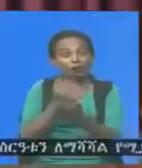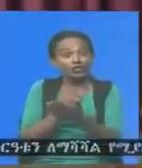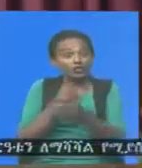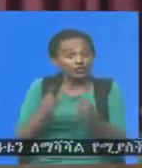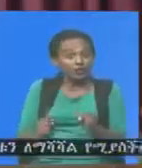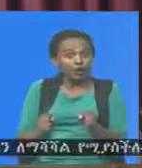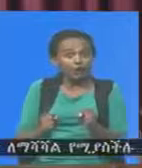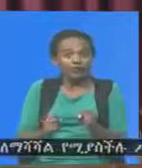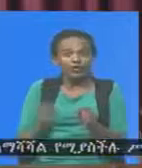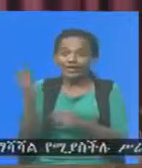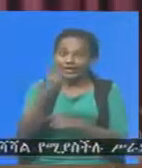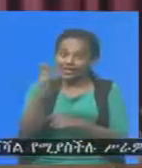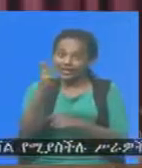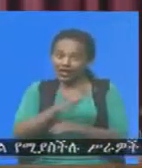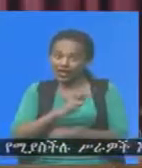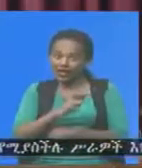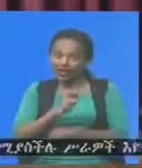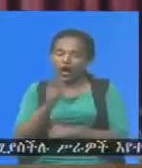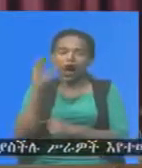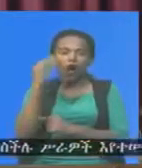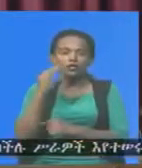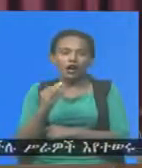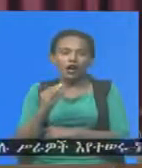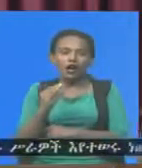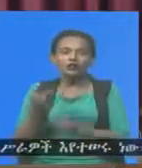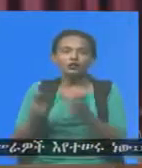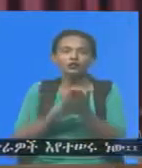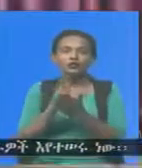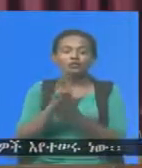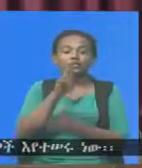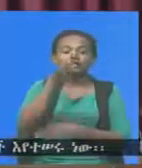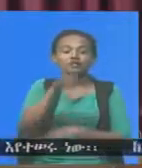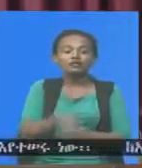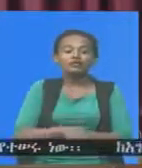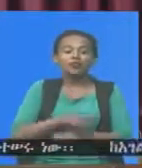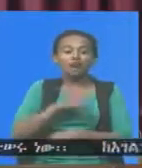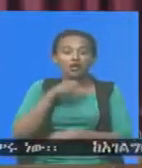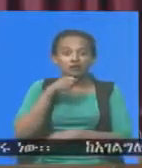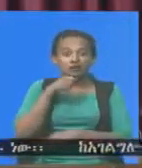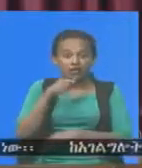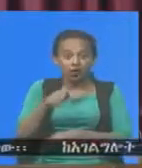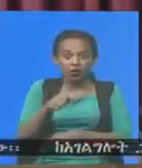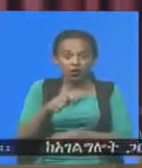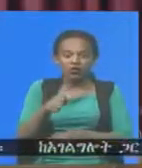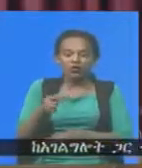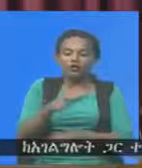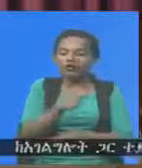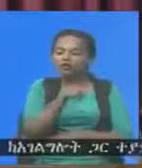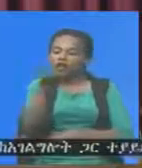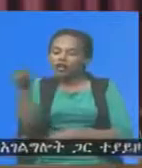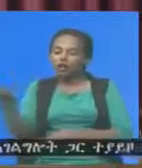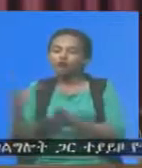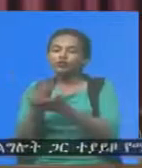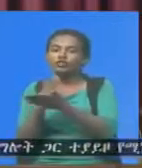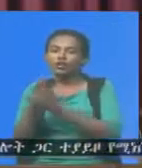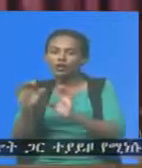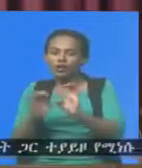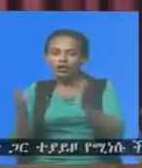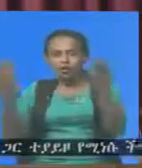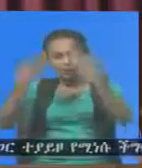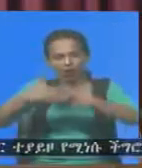እና ቀንቀን ሐዋሳ ዩኒቨርሲቲ ስለማያስፈልገው ለኢንዱስትሪያል ፓርኩ ሼር ቢያደርግ ማታ